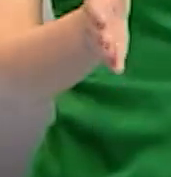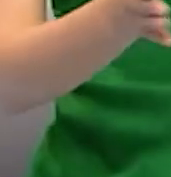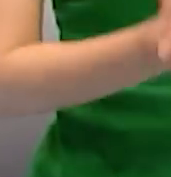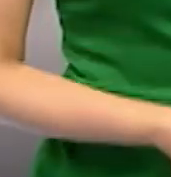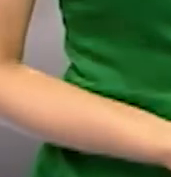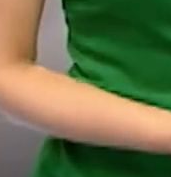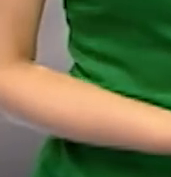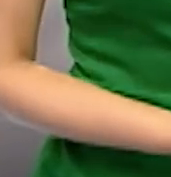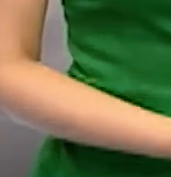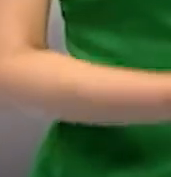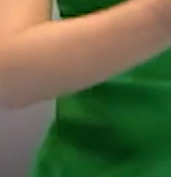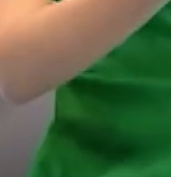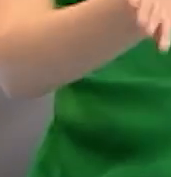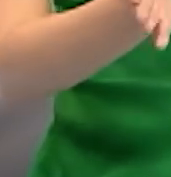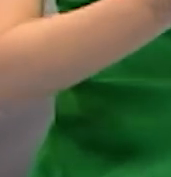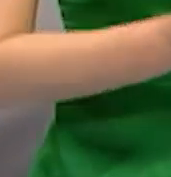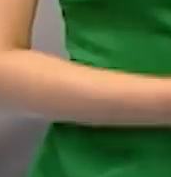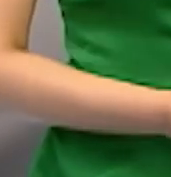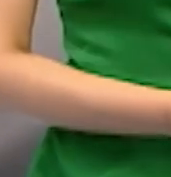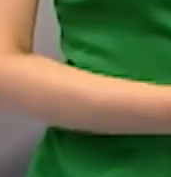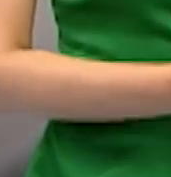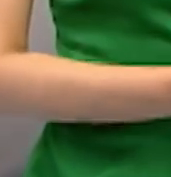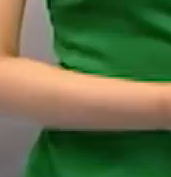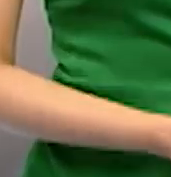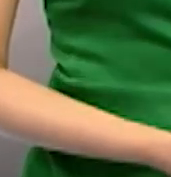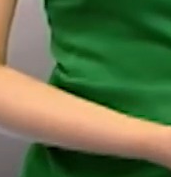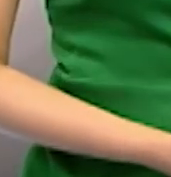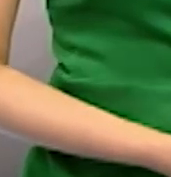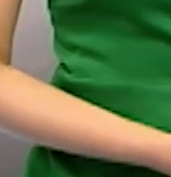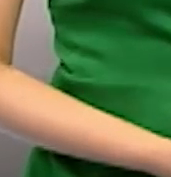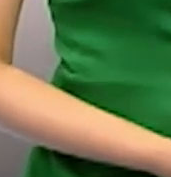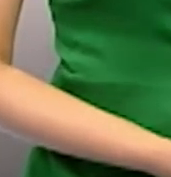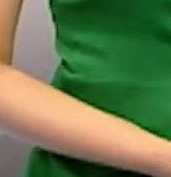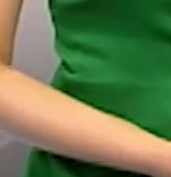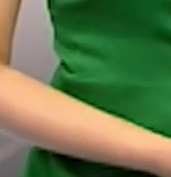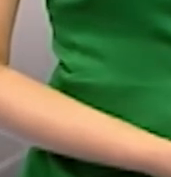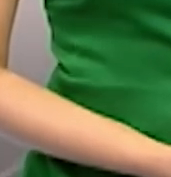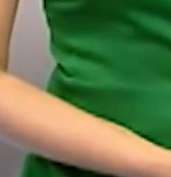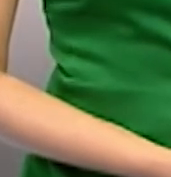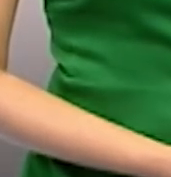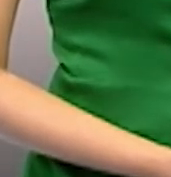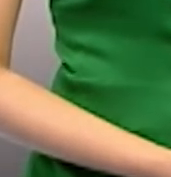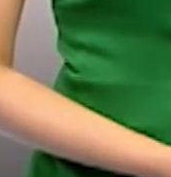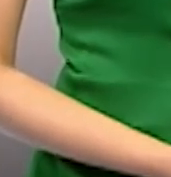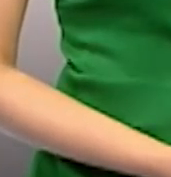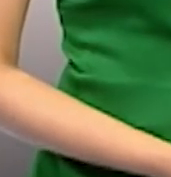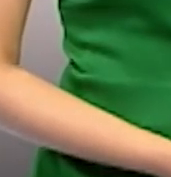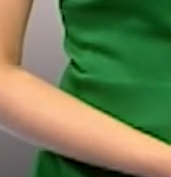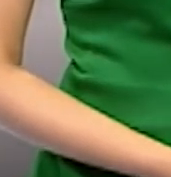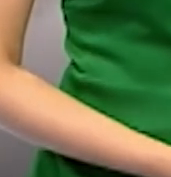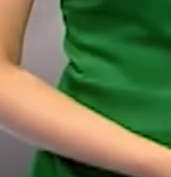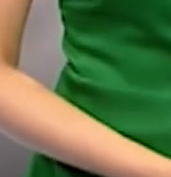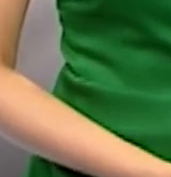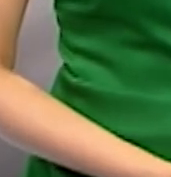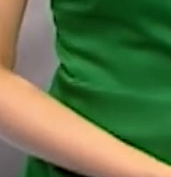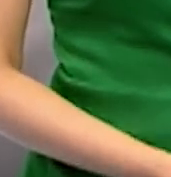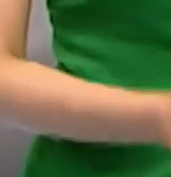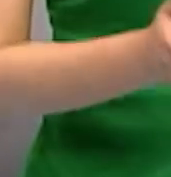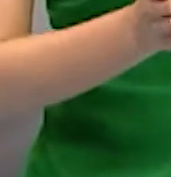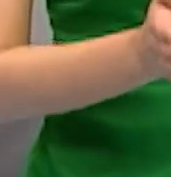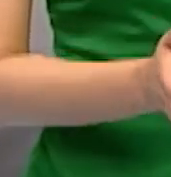Good news mga kapuso! Maari niyong mapanood ang 24 oras at iba pa naming mga newscast sa aming YouTube